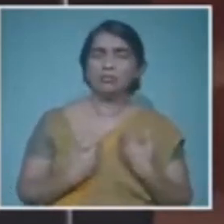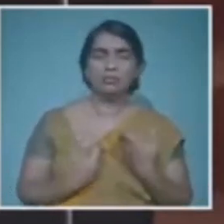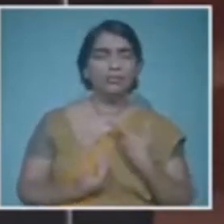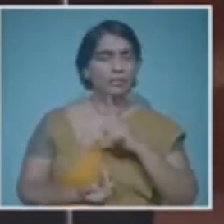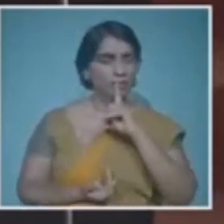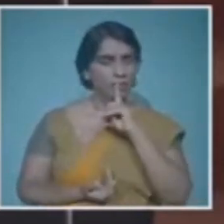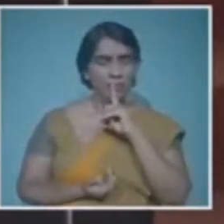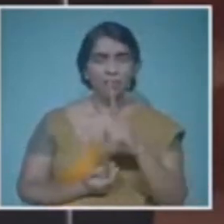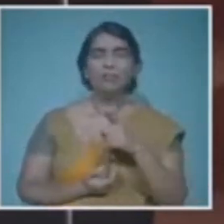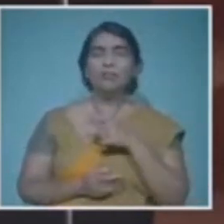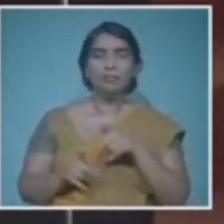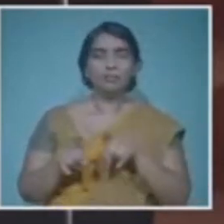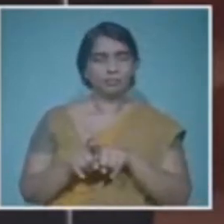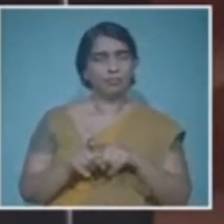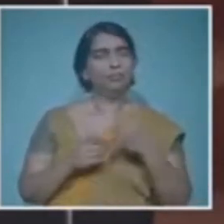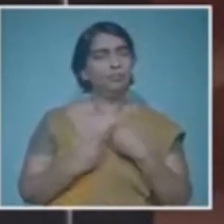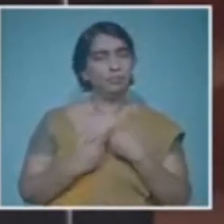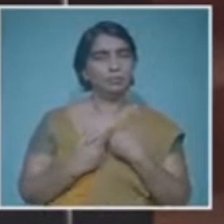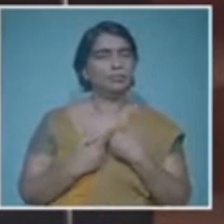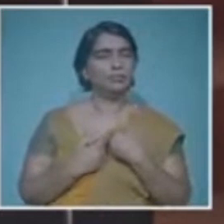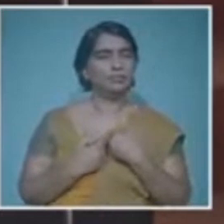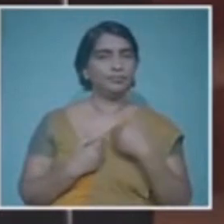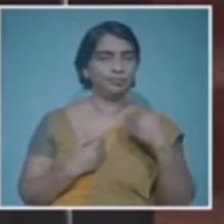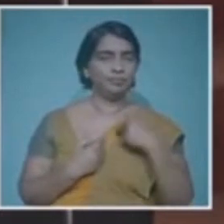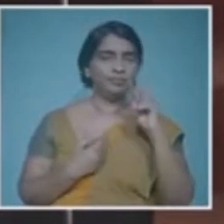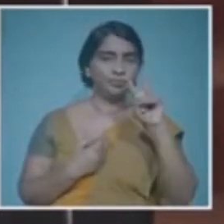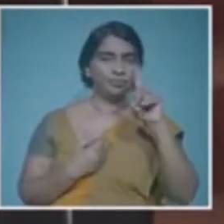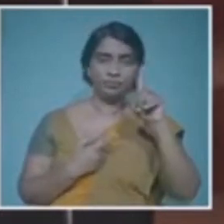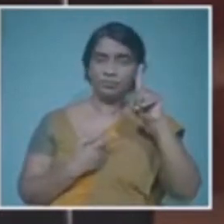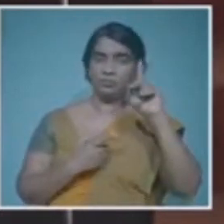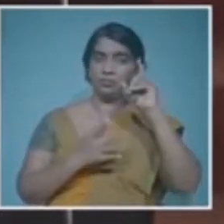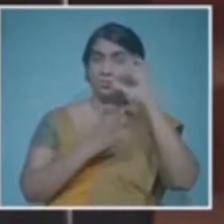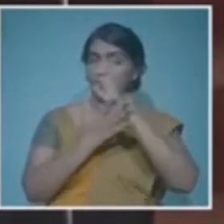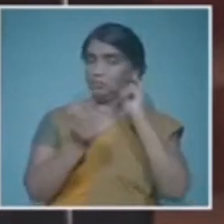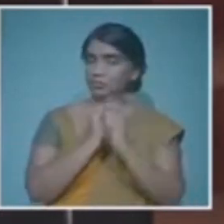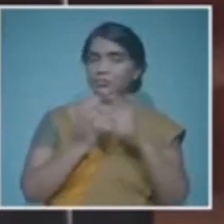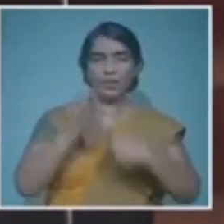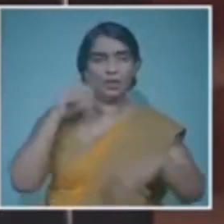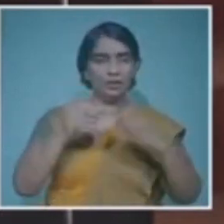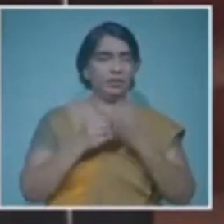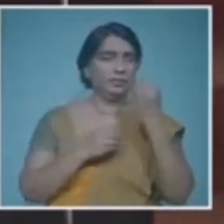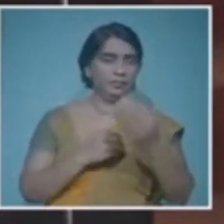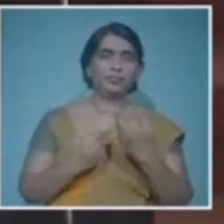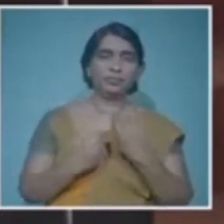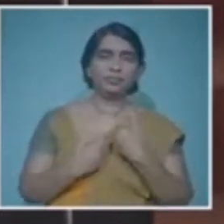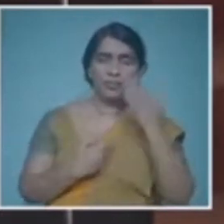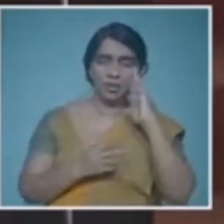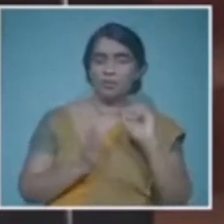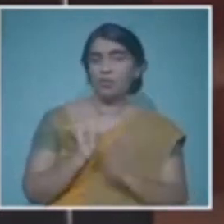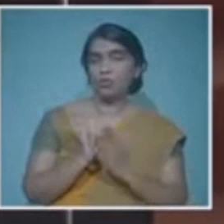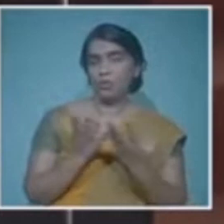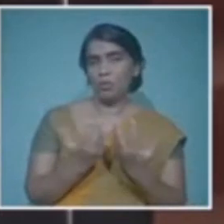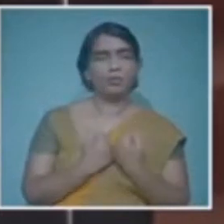කියනවා එතකොට මම දැන් අපි 21 වෙනි සංසදයේ ඡන්ද දුන්නා. මොකද අපිට ස්වාධීන කමිෂන් අවශ්‍යයි.